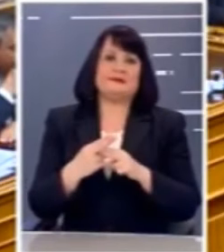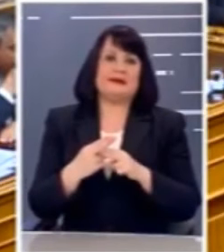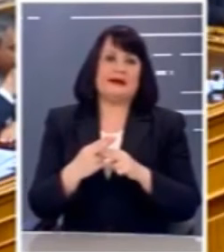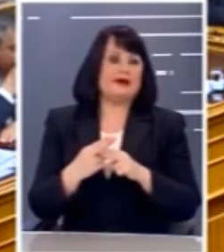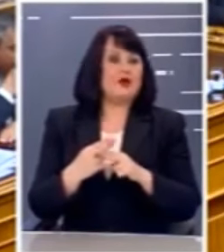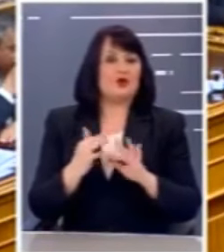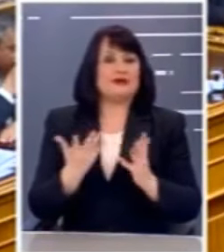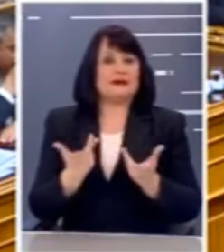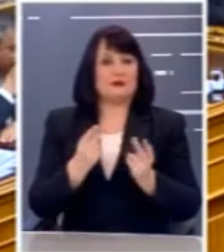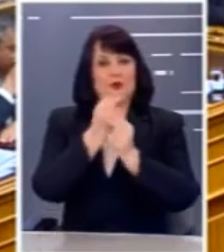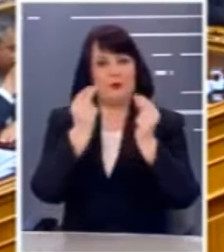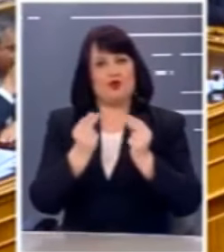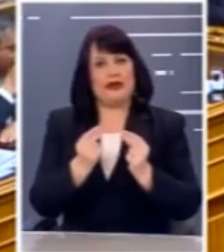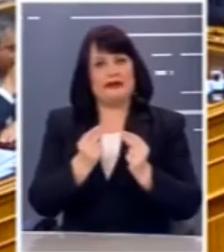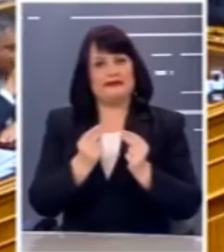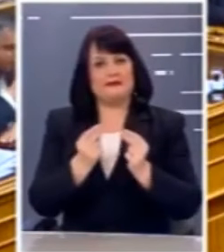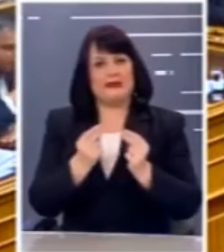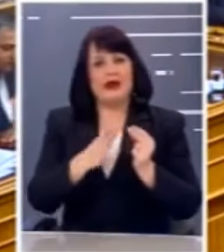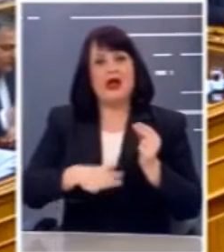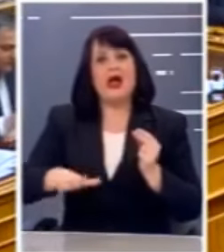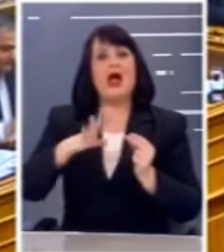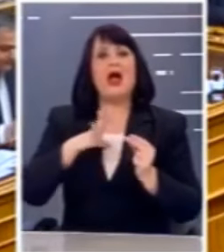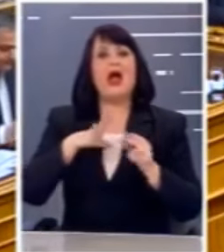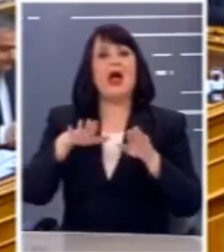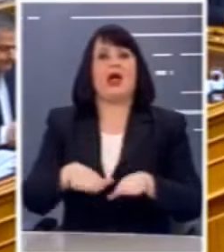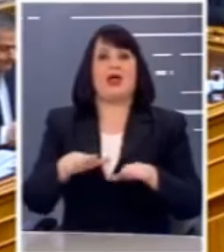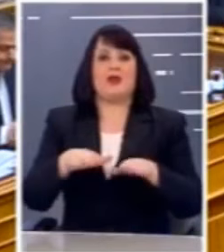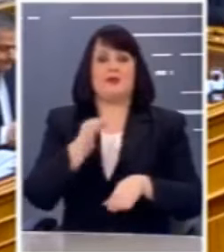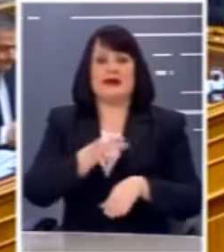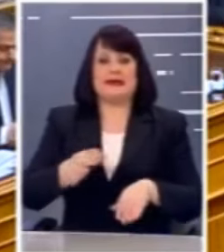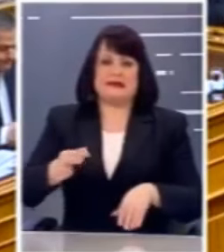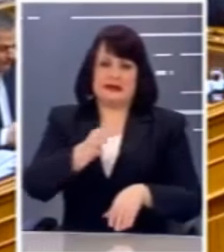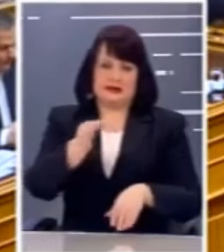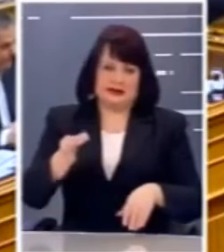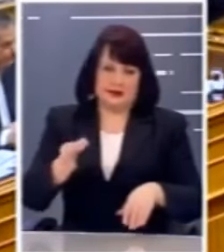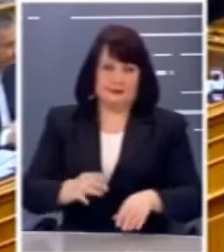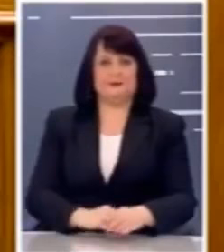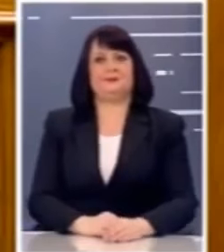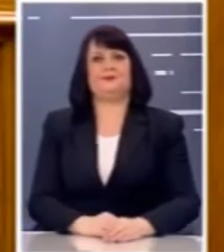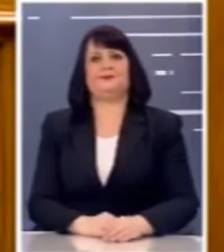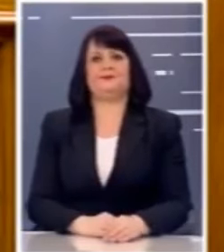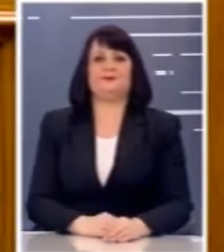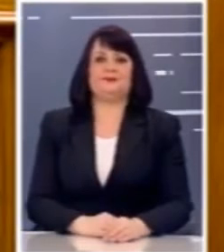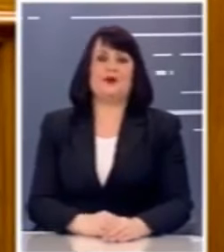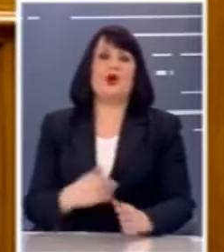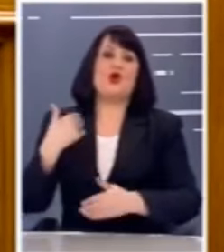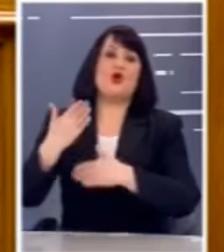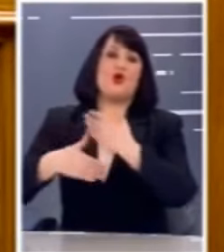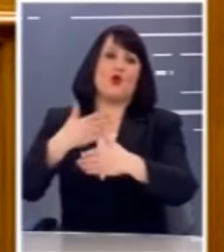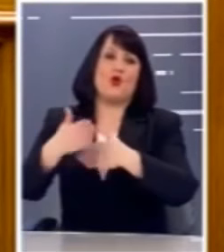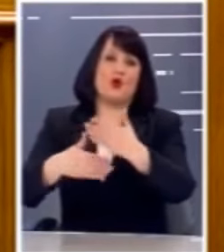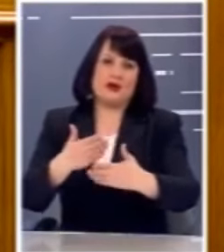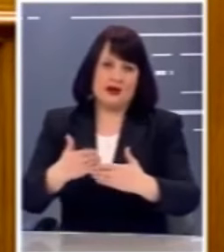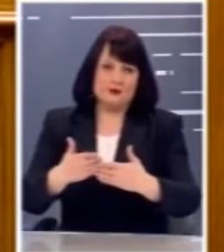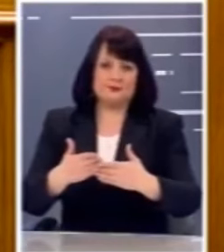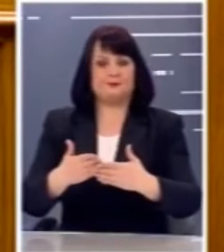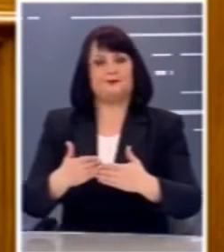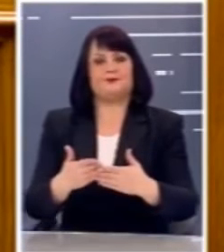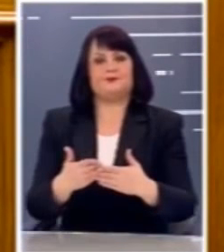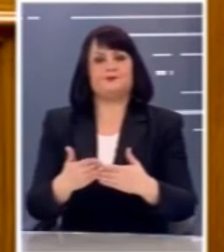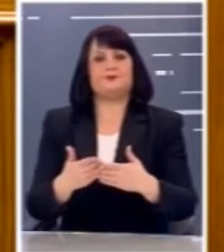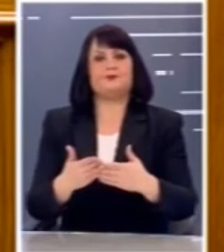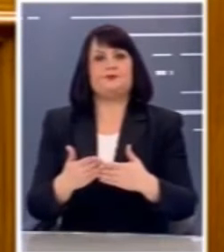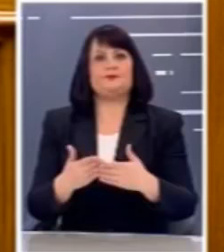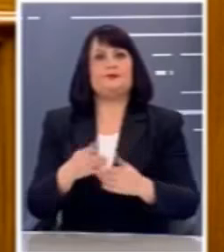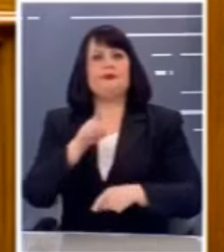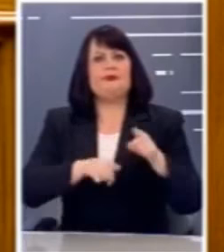μοίρα των κατοίκων και των νησιών ανά τους αιώνες και γίνανε το μήλον